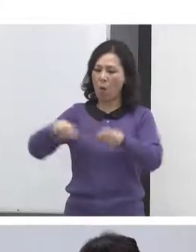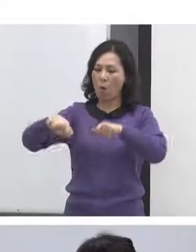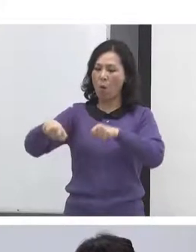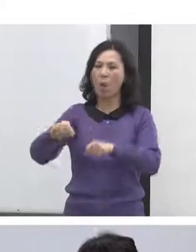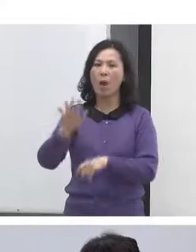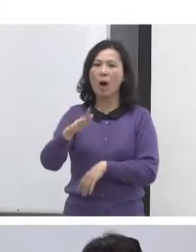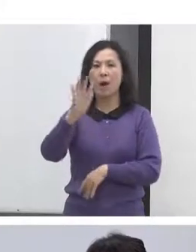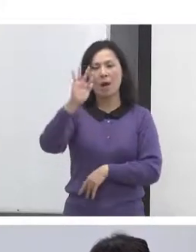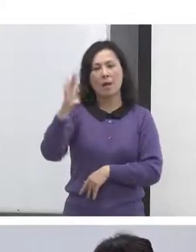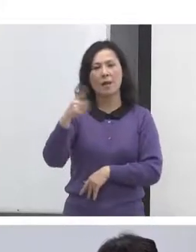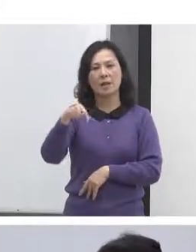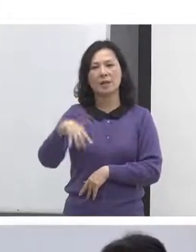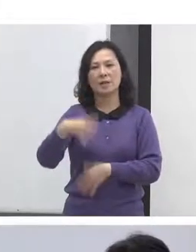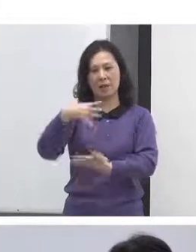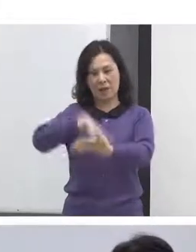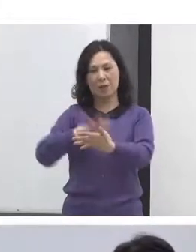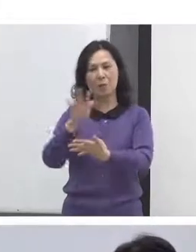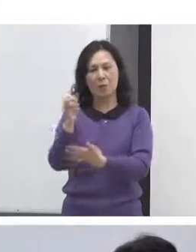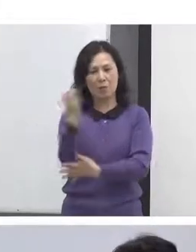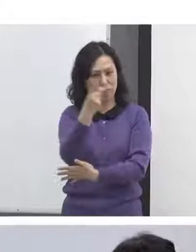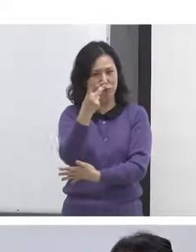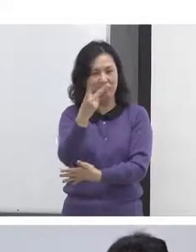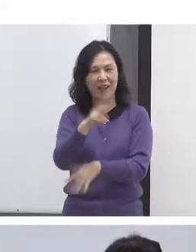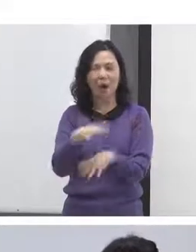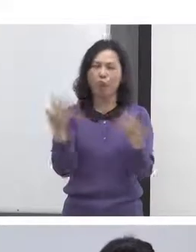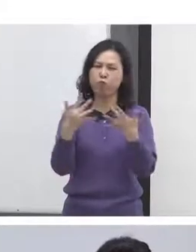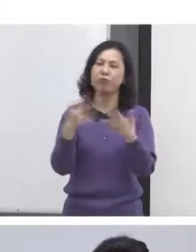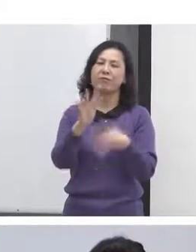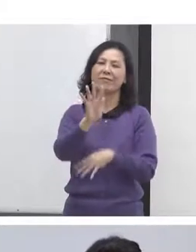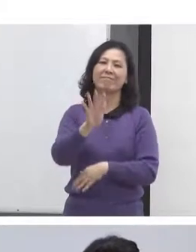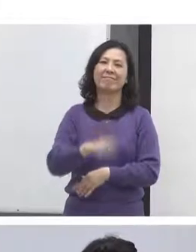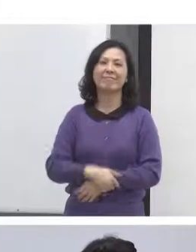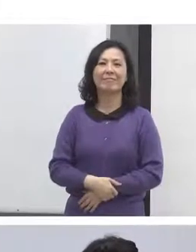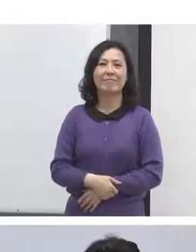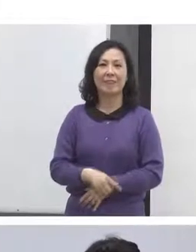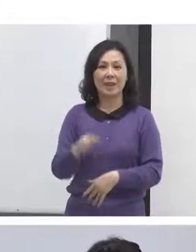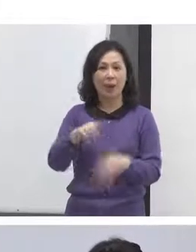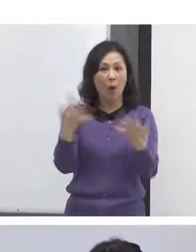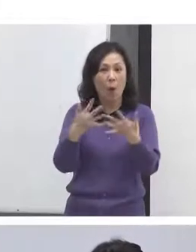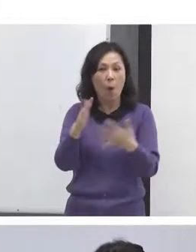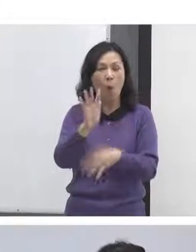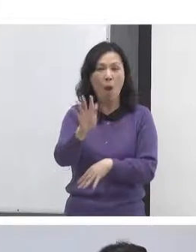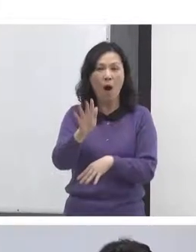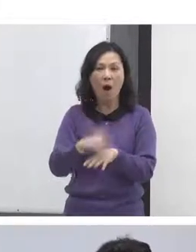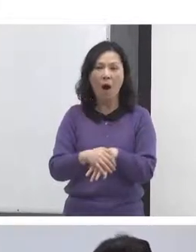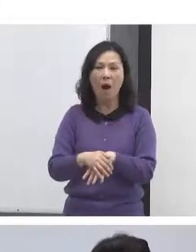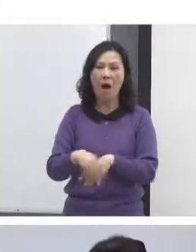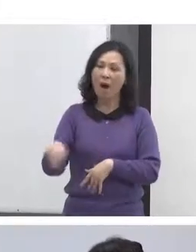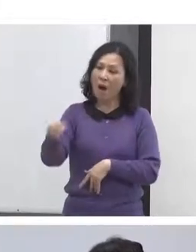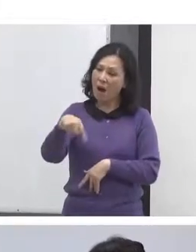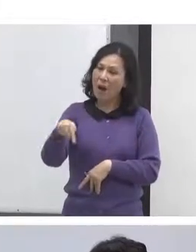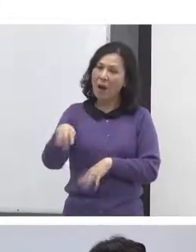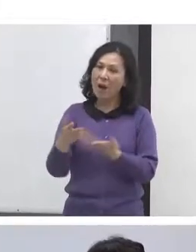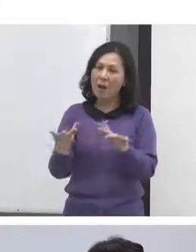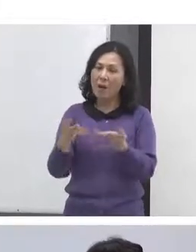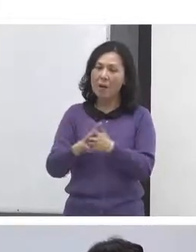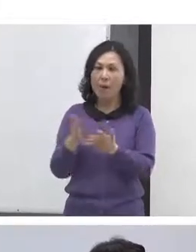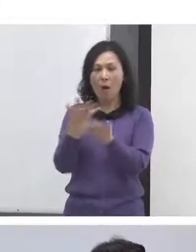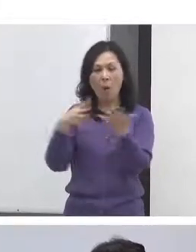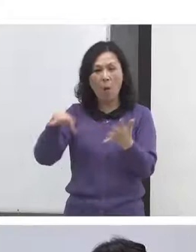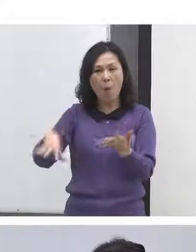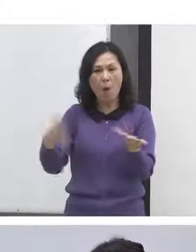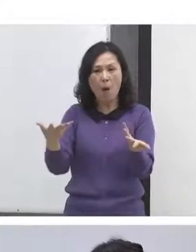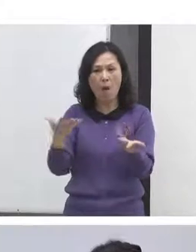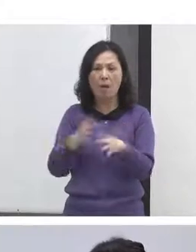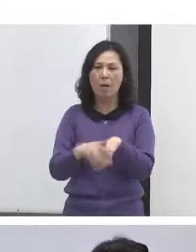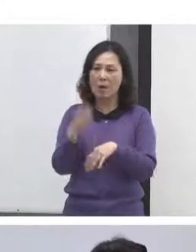两个曾经有出现过问题的 project。那出现过问题之后，这些 platform 要怎么样？这个平台或是 Zooniverse 他们的